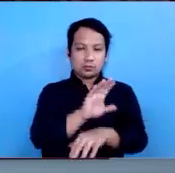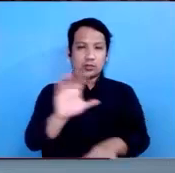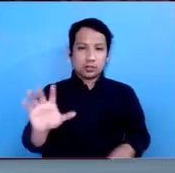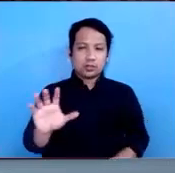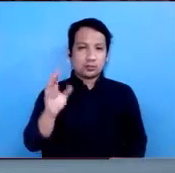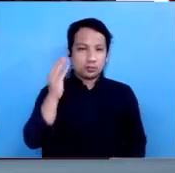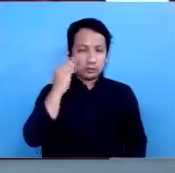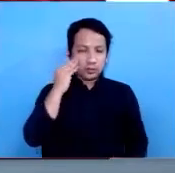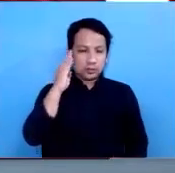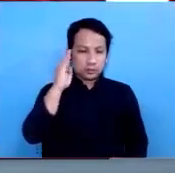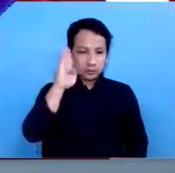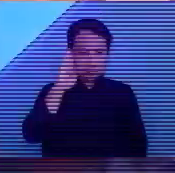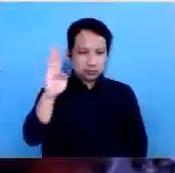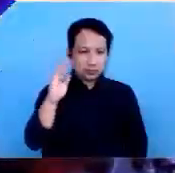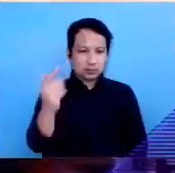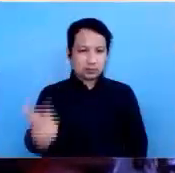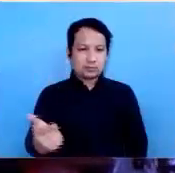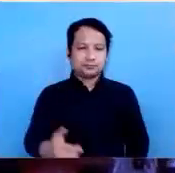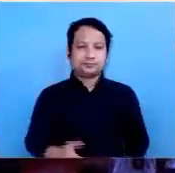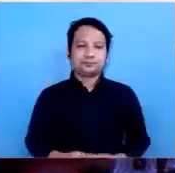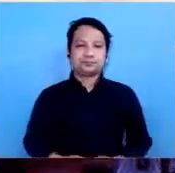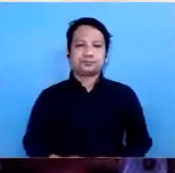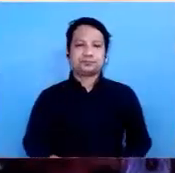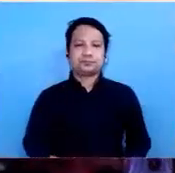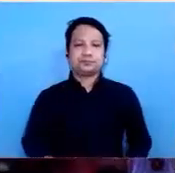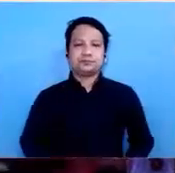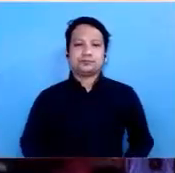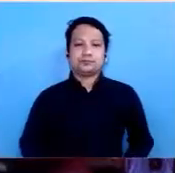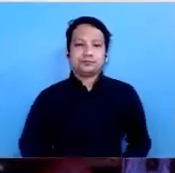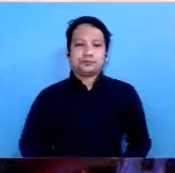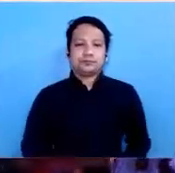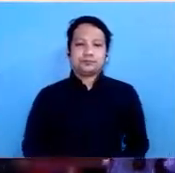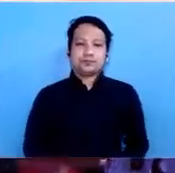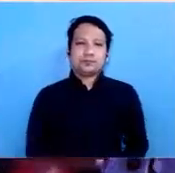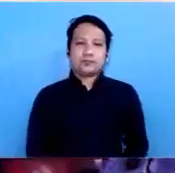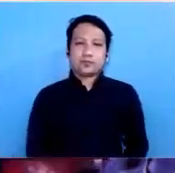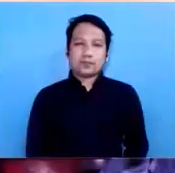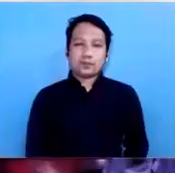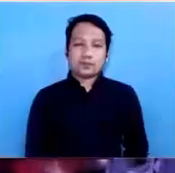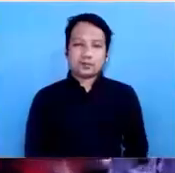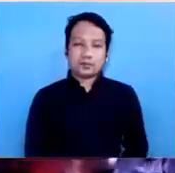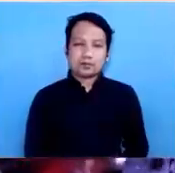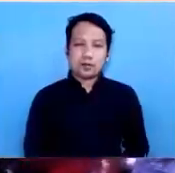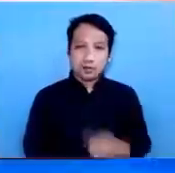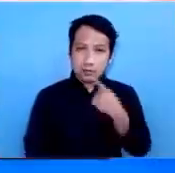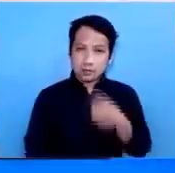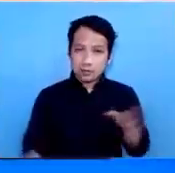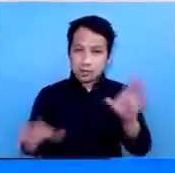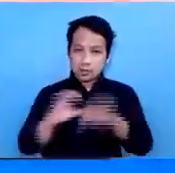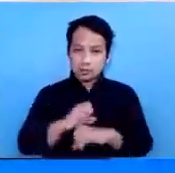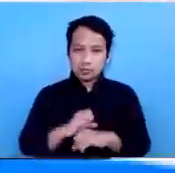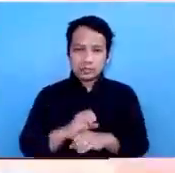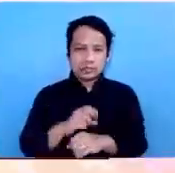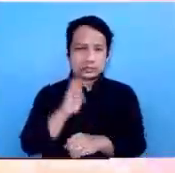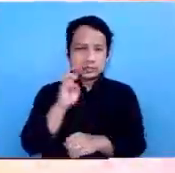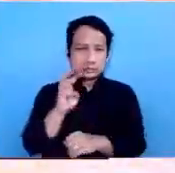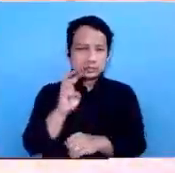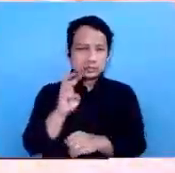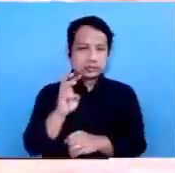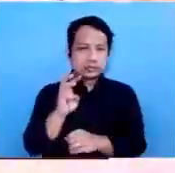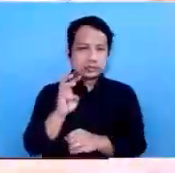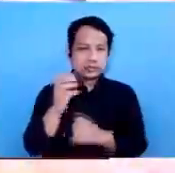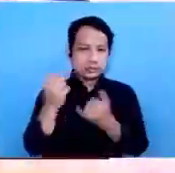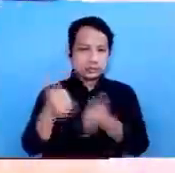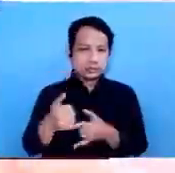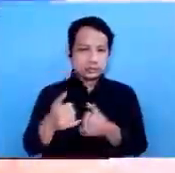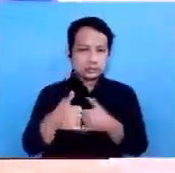Martie Bautista. They trailed 2-1. But they pagkatapos ng anim na mainit na bakbakan sa best of